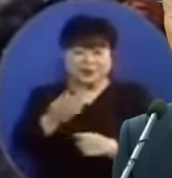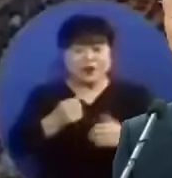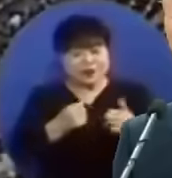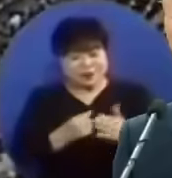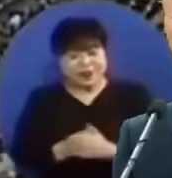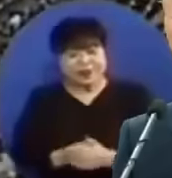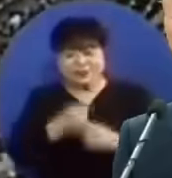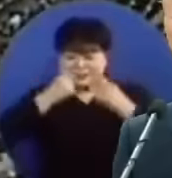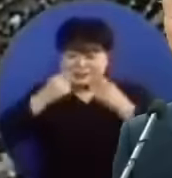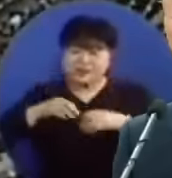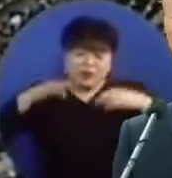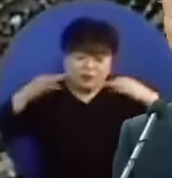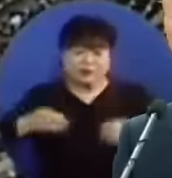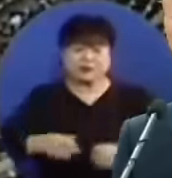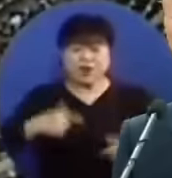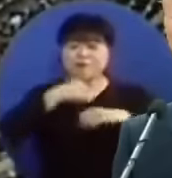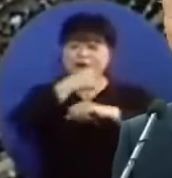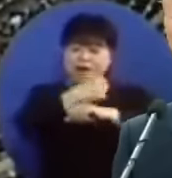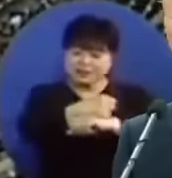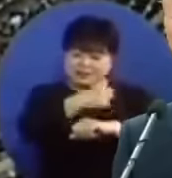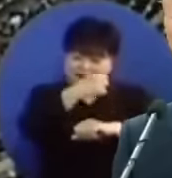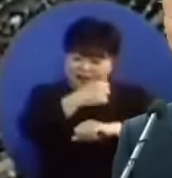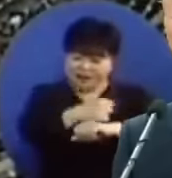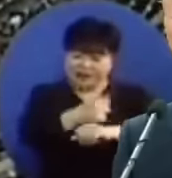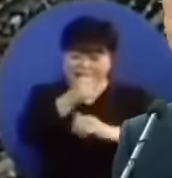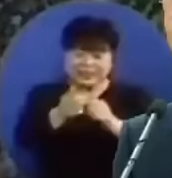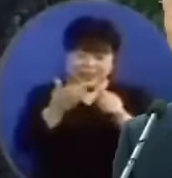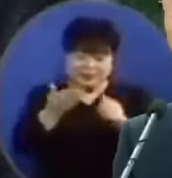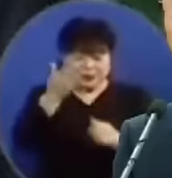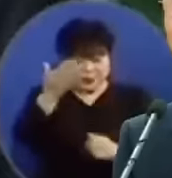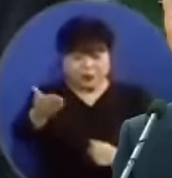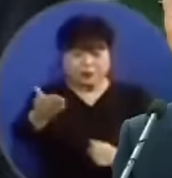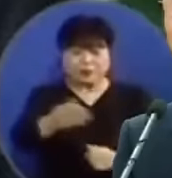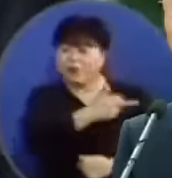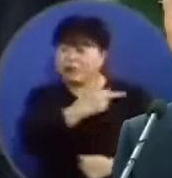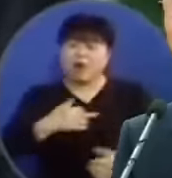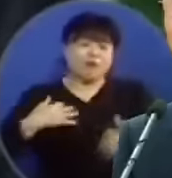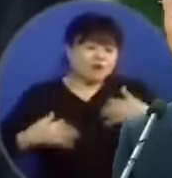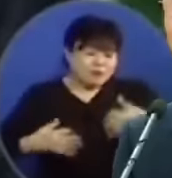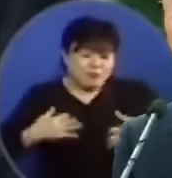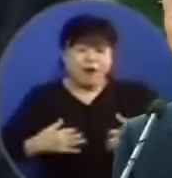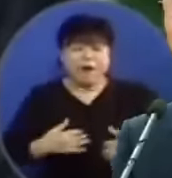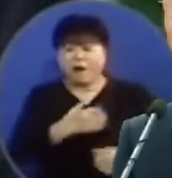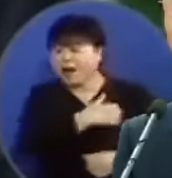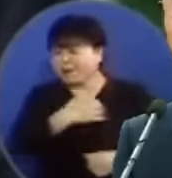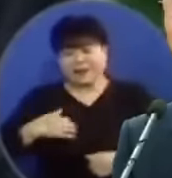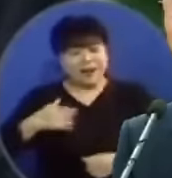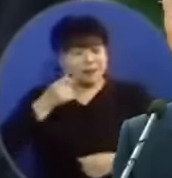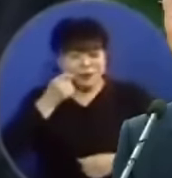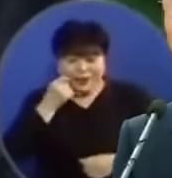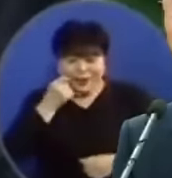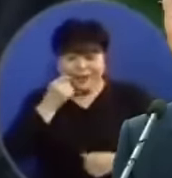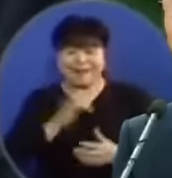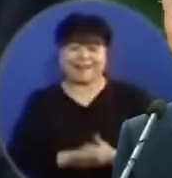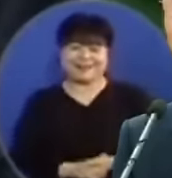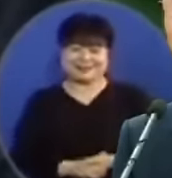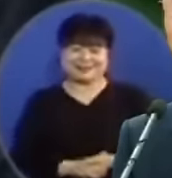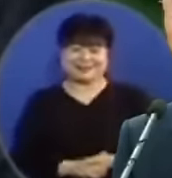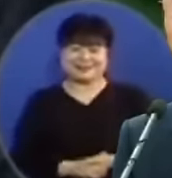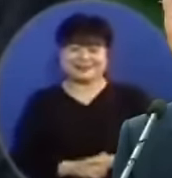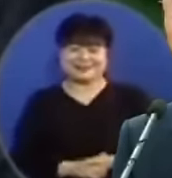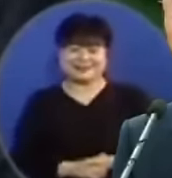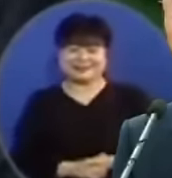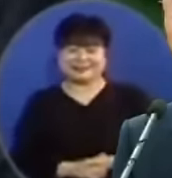말미암아 즐거이 부르며 기뻐하시리라. 하나님이 여러분을 보고 너무 기뻐서 감당을 못한다는 것입니다.